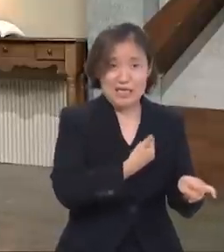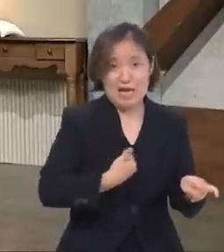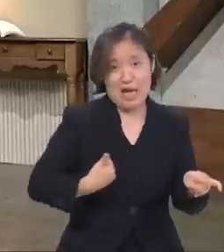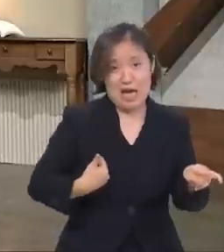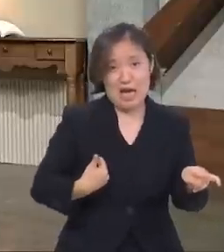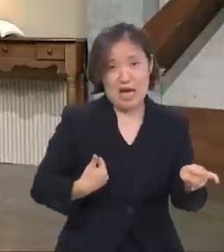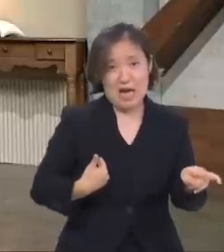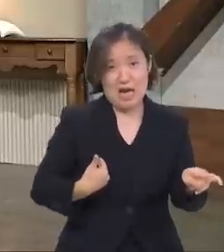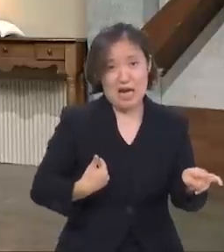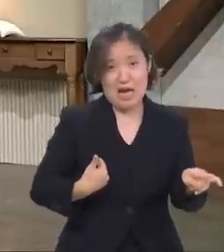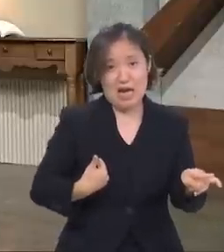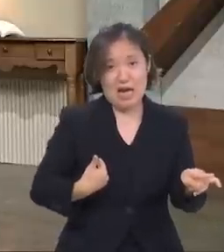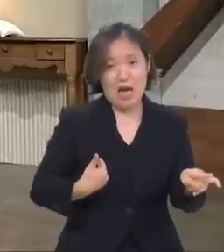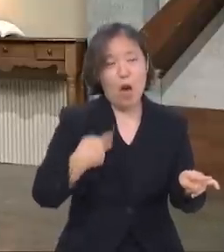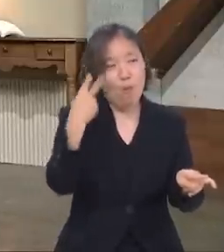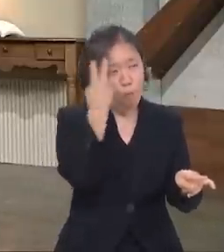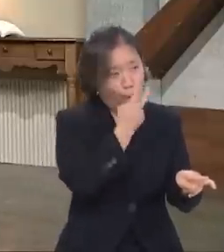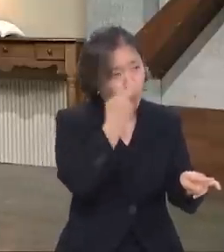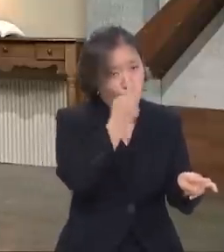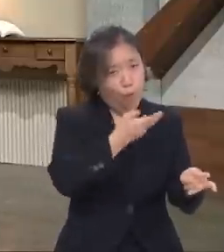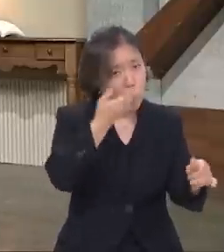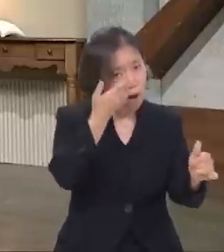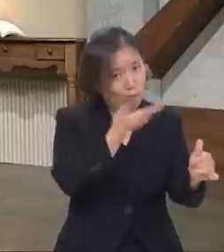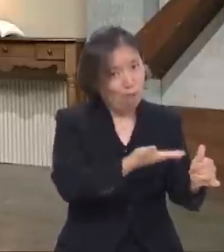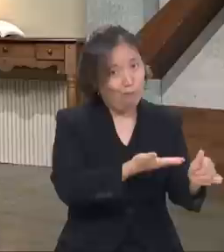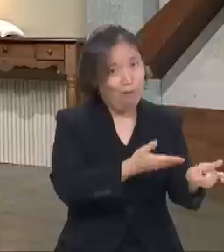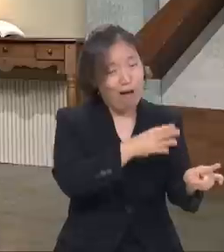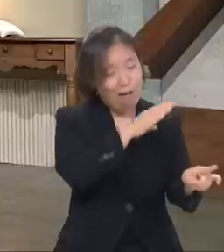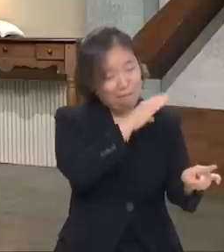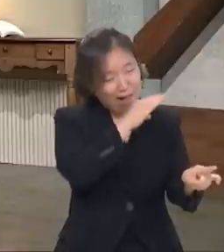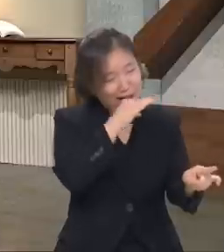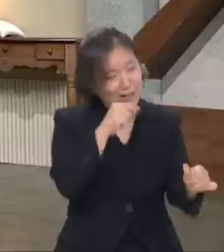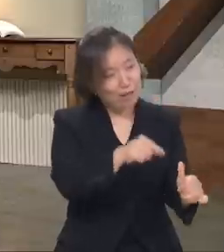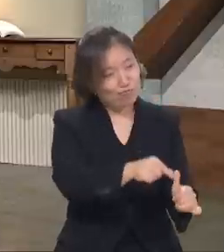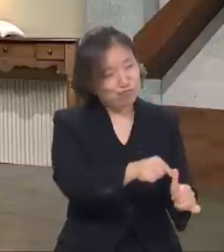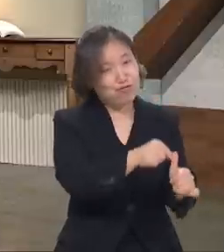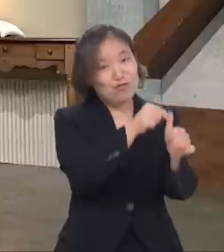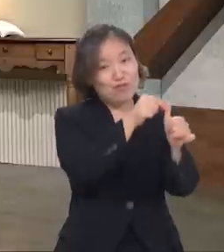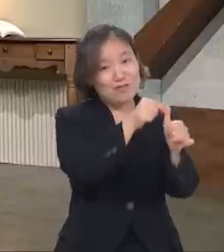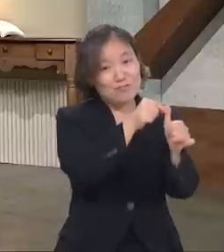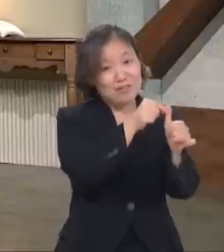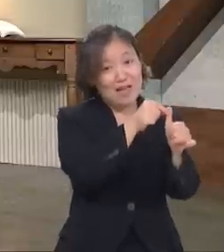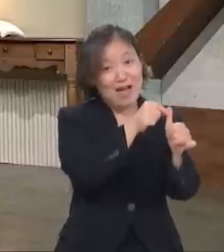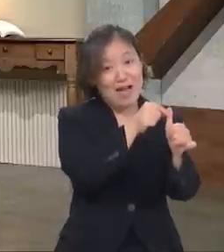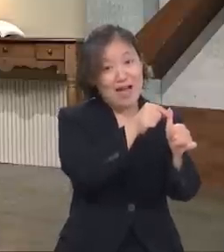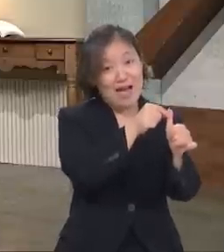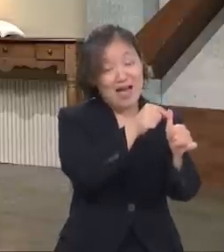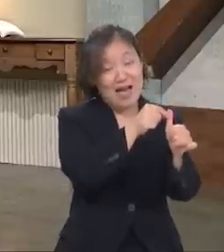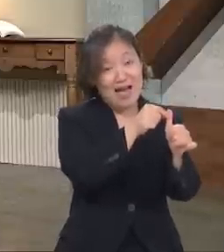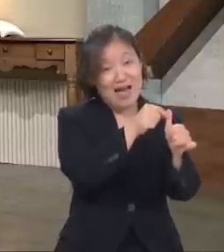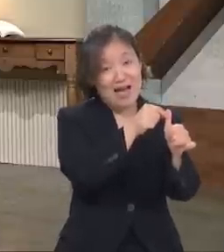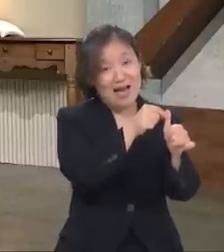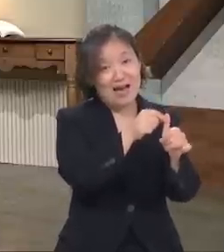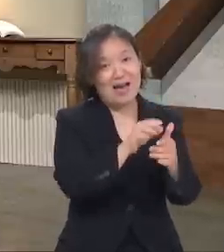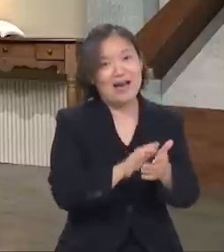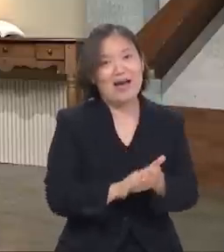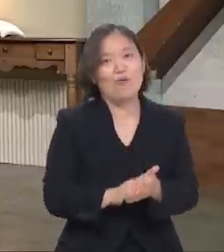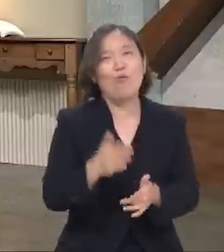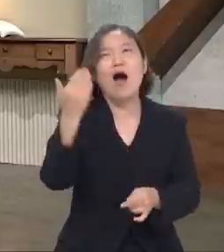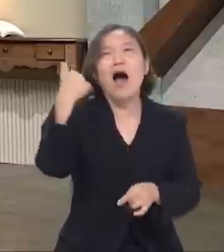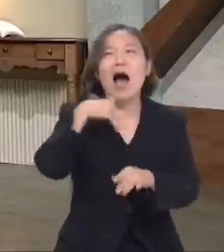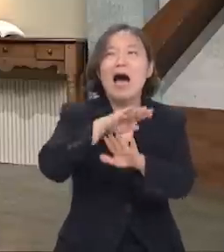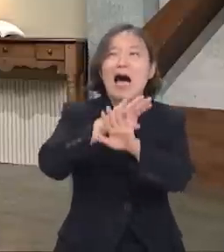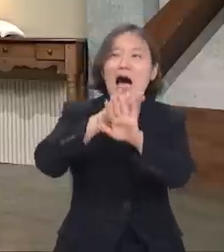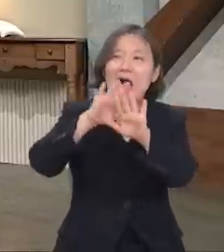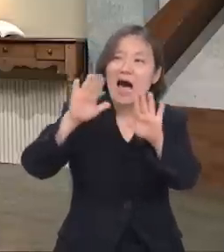불자들의 반드시 보호하고 바른 길로 이끌겠습니다라고 수많은